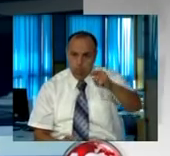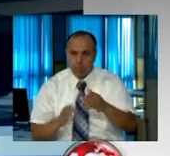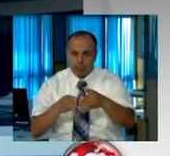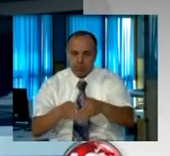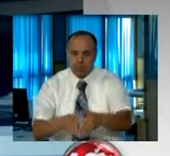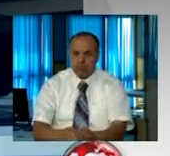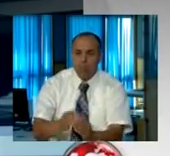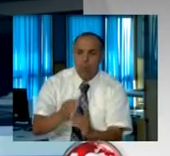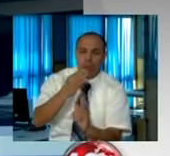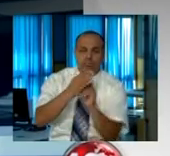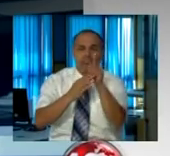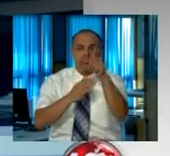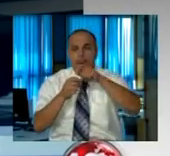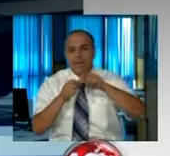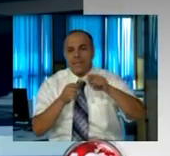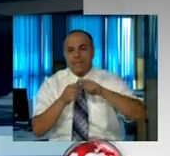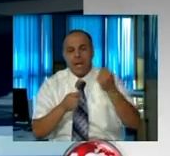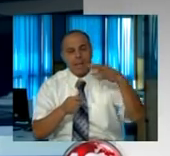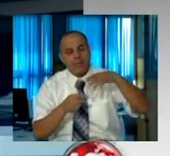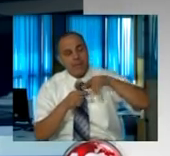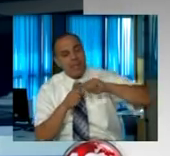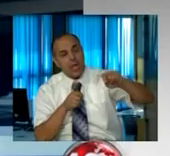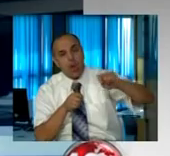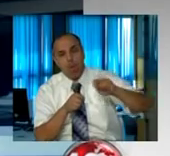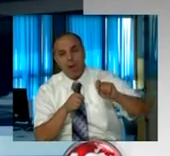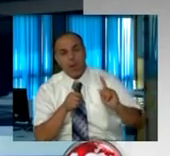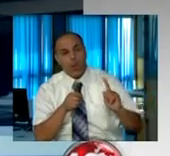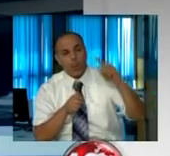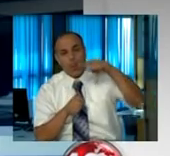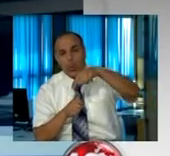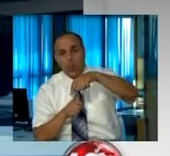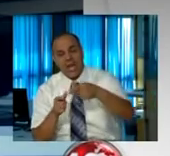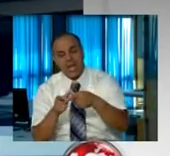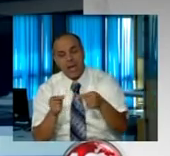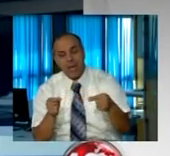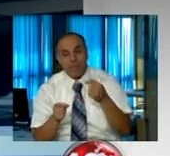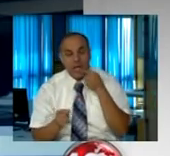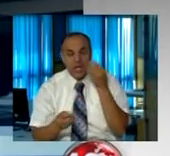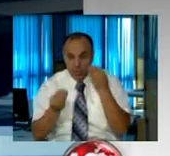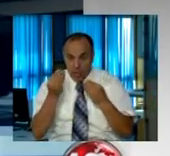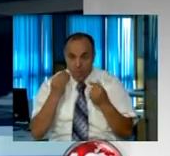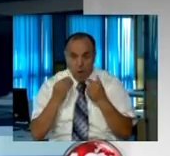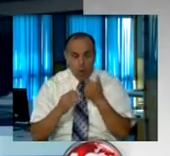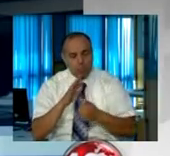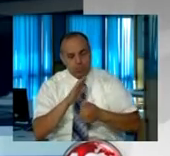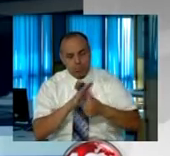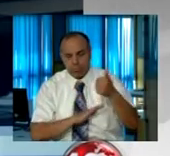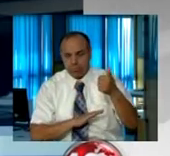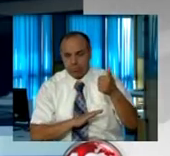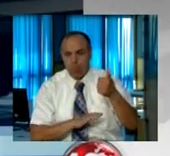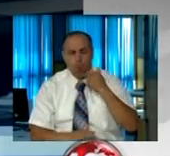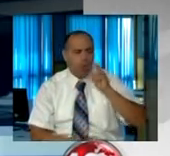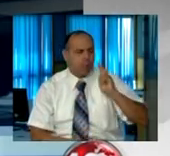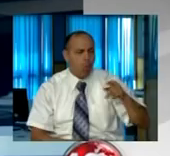متن غواصة ليقطع مسافة نحو 500 كيلومتر باتجاه اليابان. تجربة بيونغيانغ الناجحة لاقت